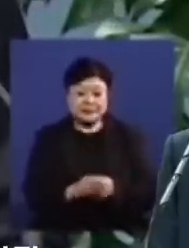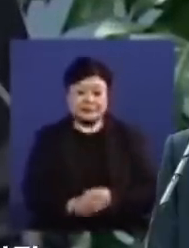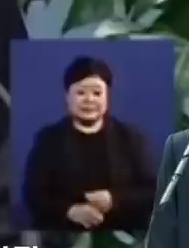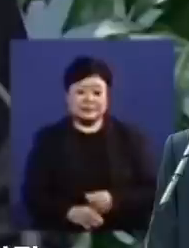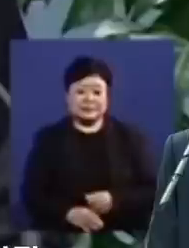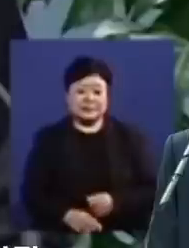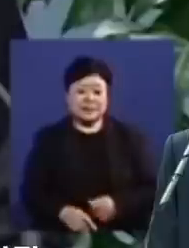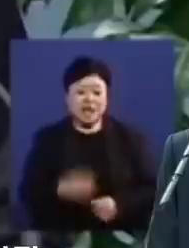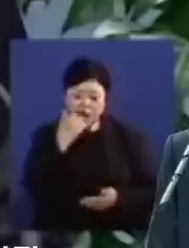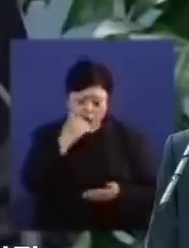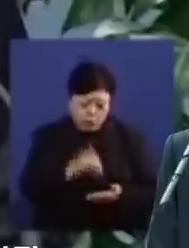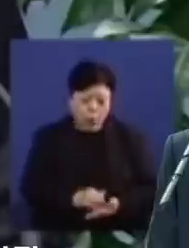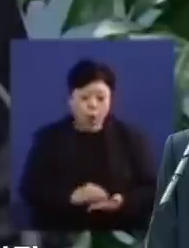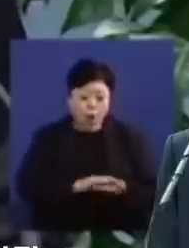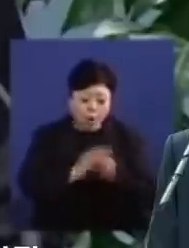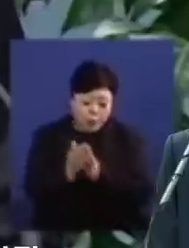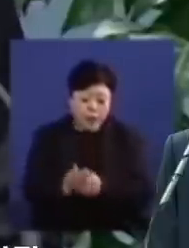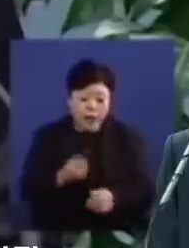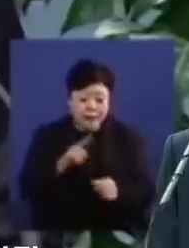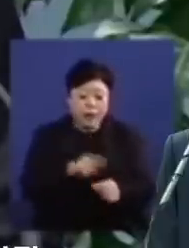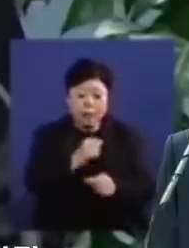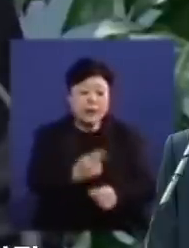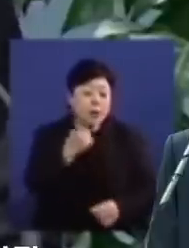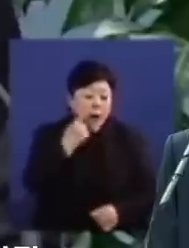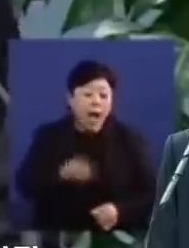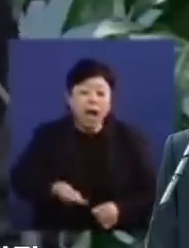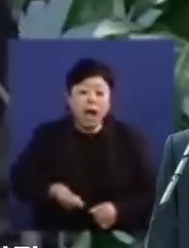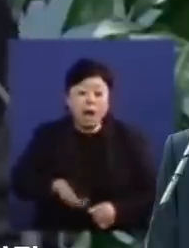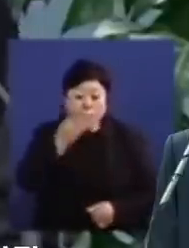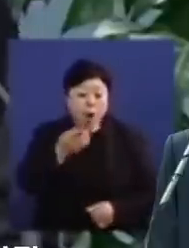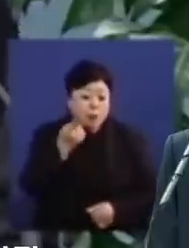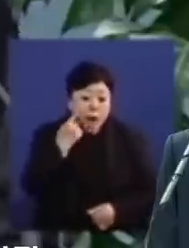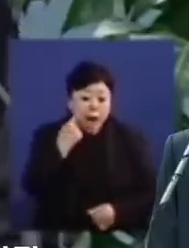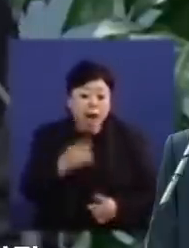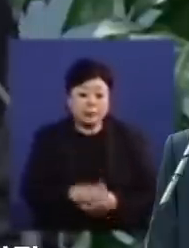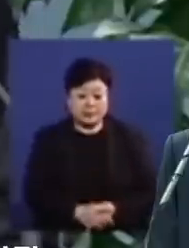이 돌을 변하여 떡으로 만들어 먹어라.